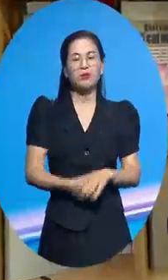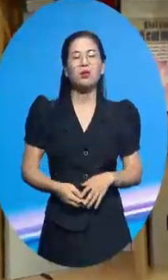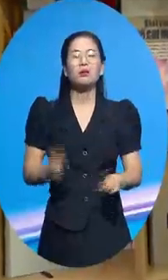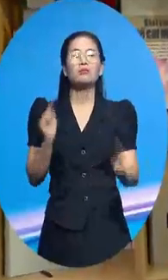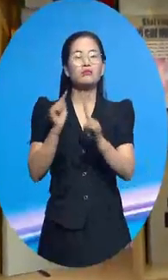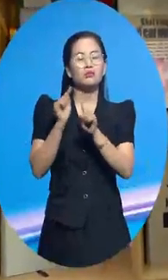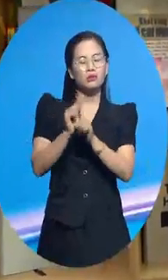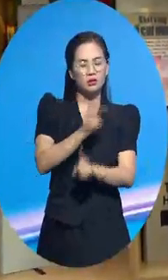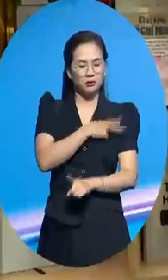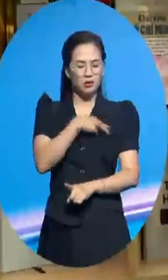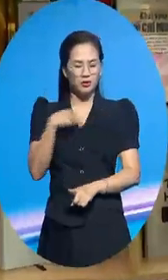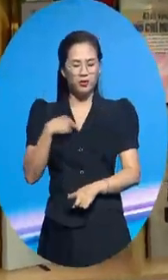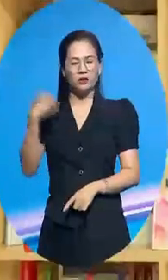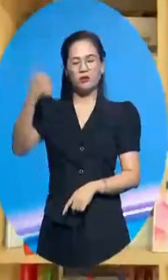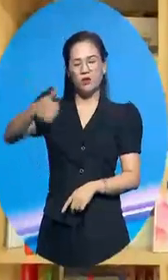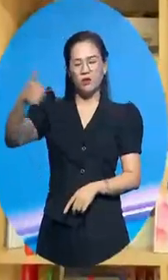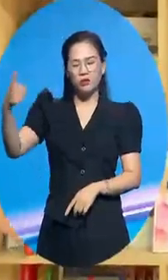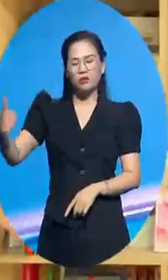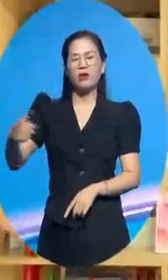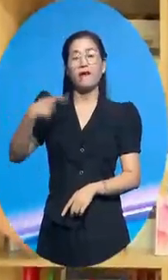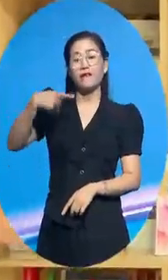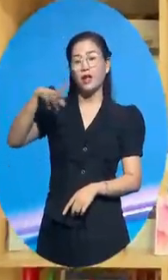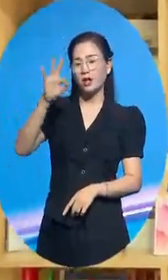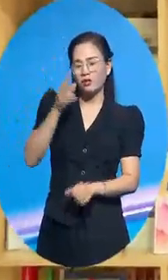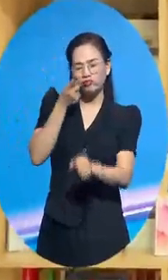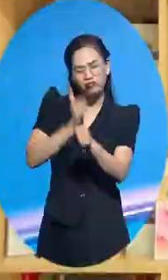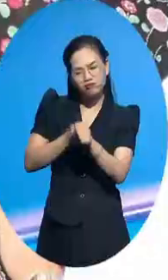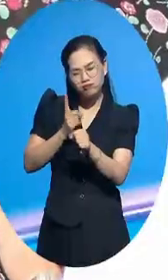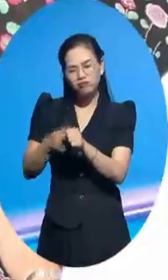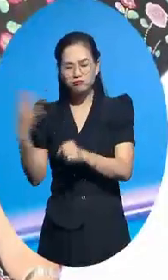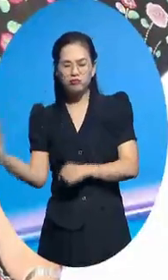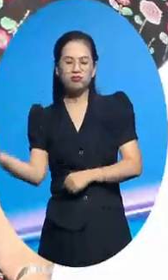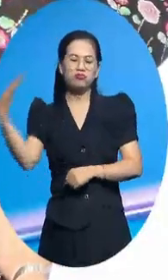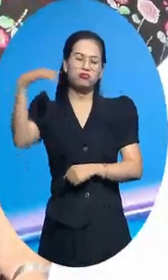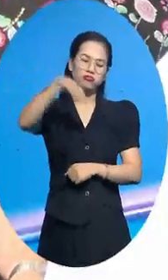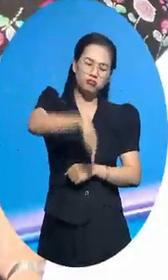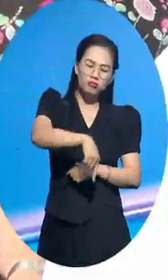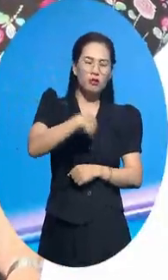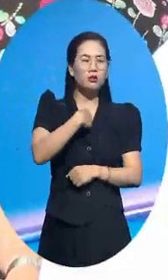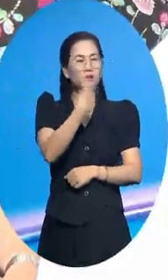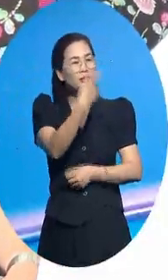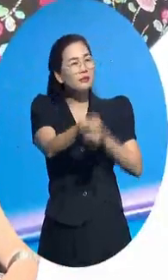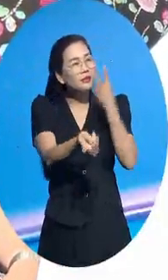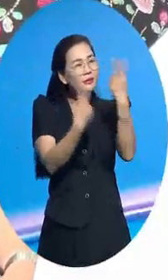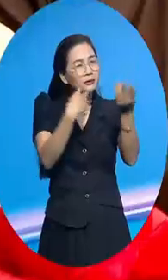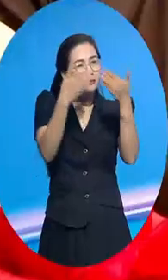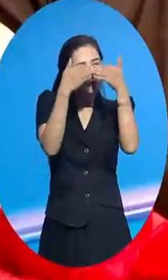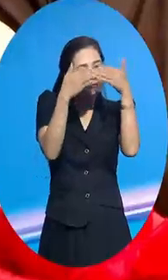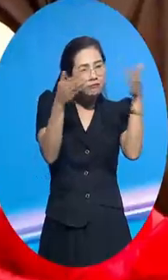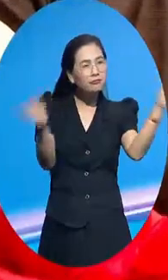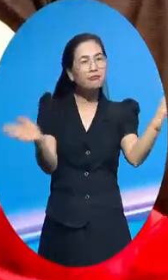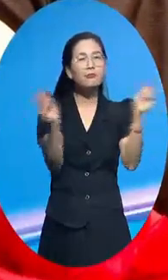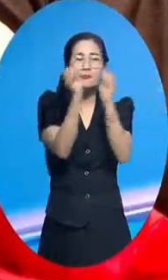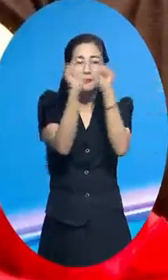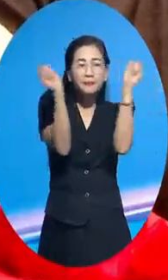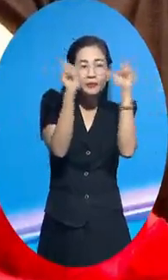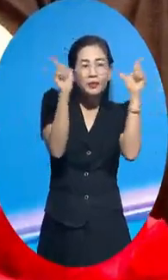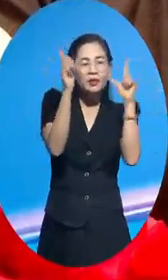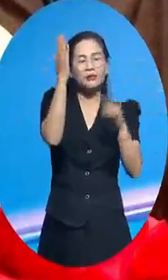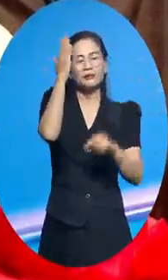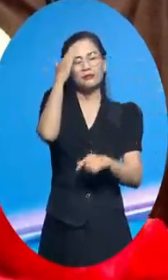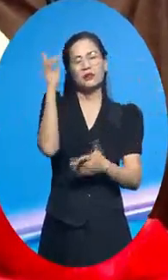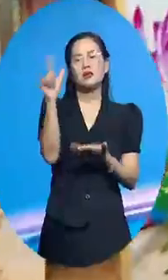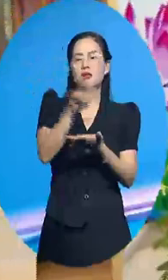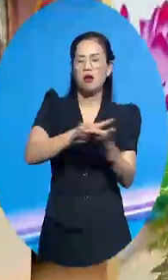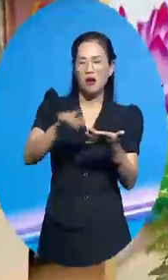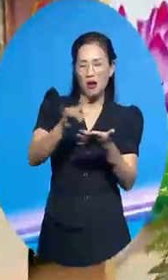đảng viên, nhân dân và các Phật tử khi đến viếng thăm chùa có thể tìm hiểu về Bác, qua đó góp phần tuyên truyền về tấm gương Chủ tịch Hồ Chí